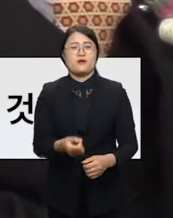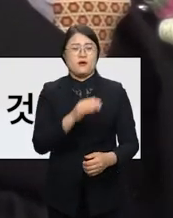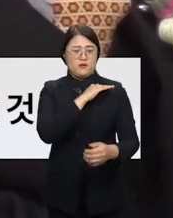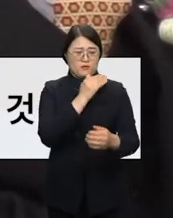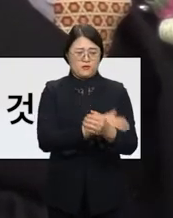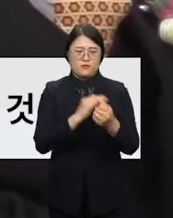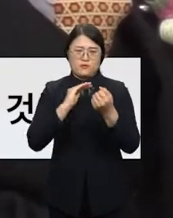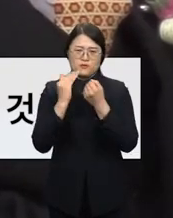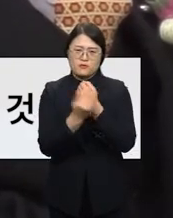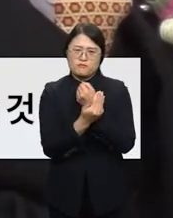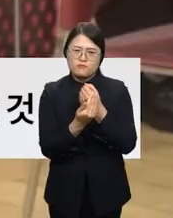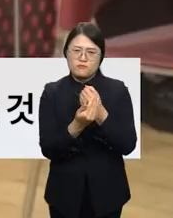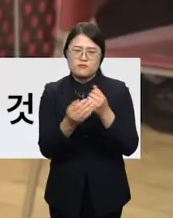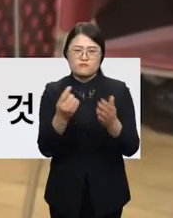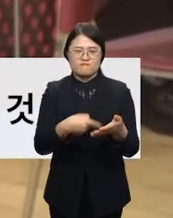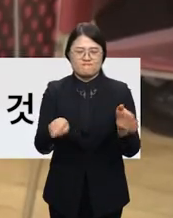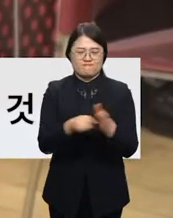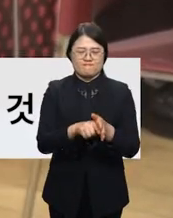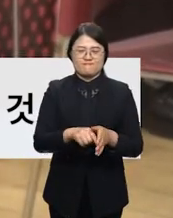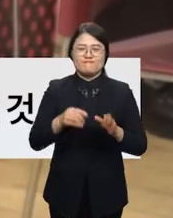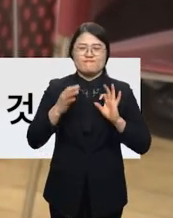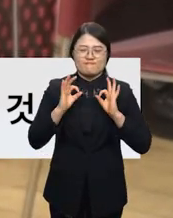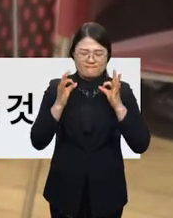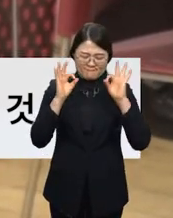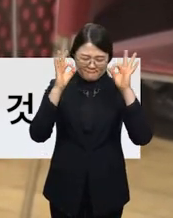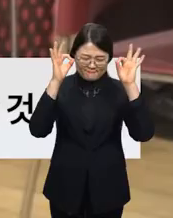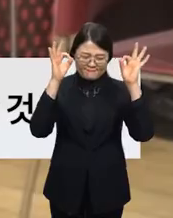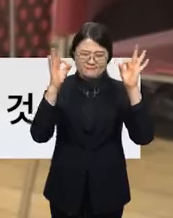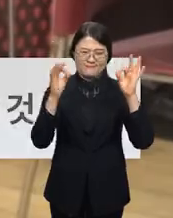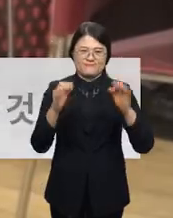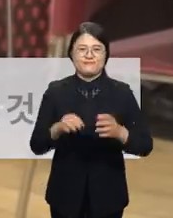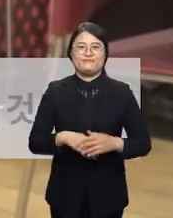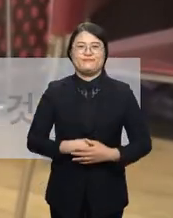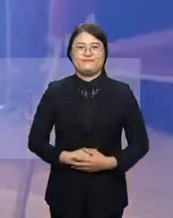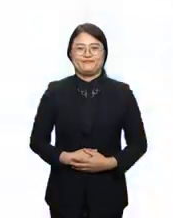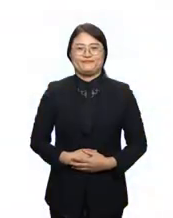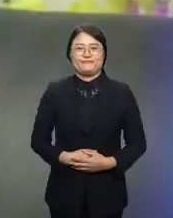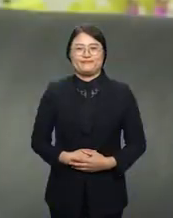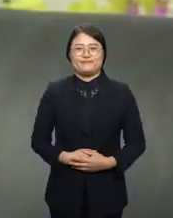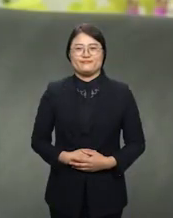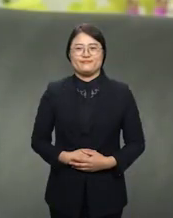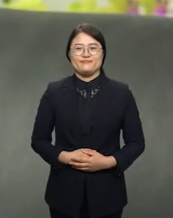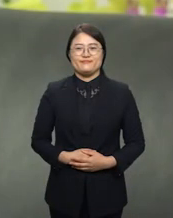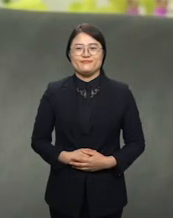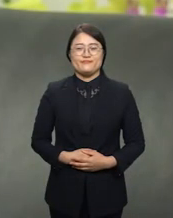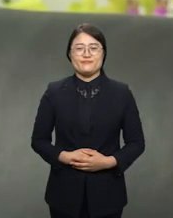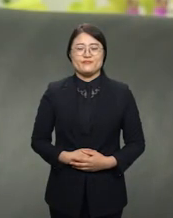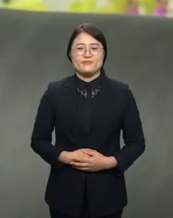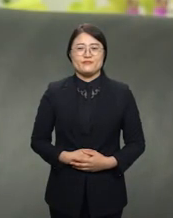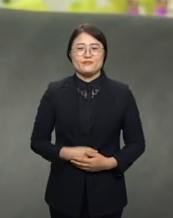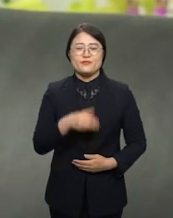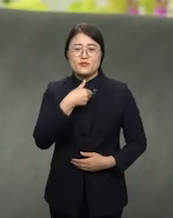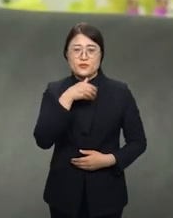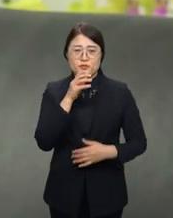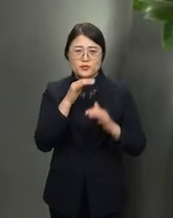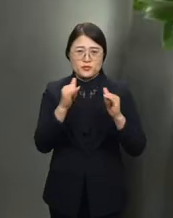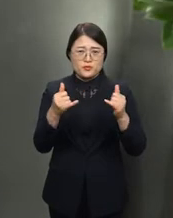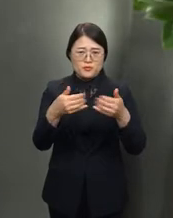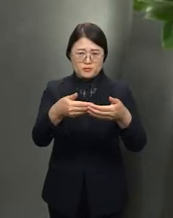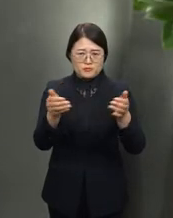위해서 그리고 권익보호를 위해서 최선을 다하고자 합니다. 노인회와 인연을 맺은